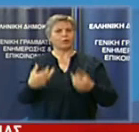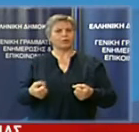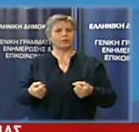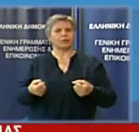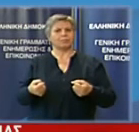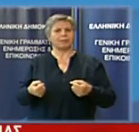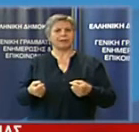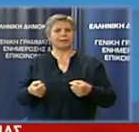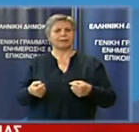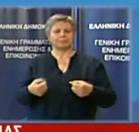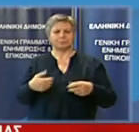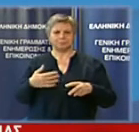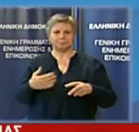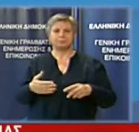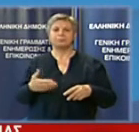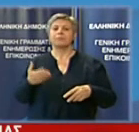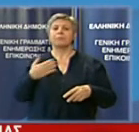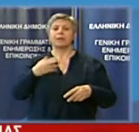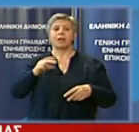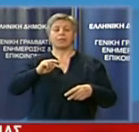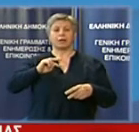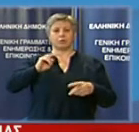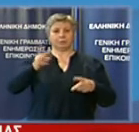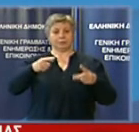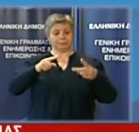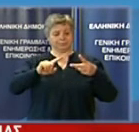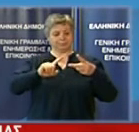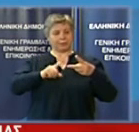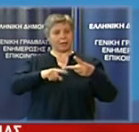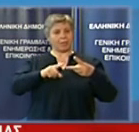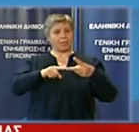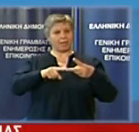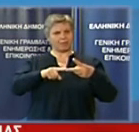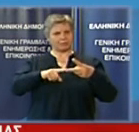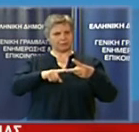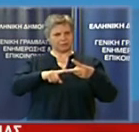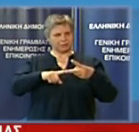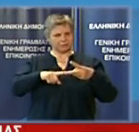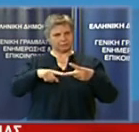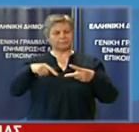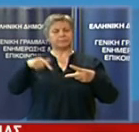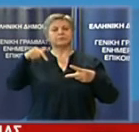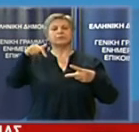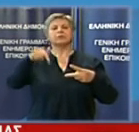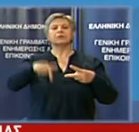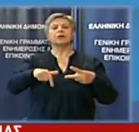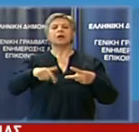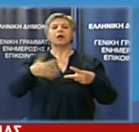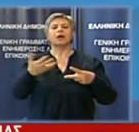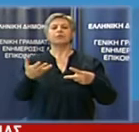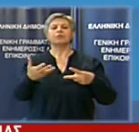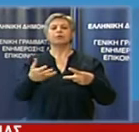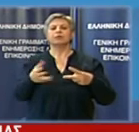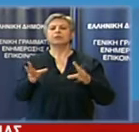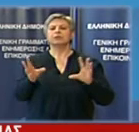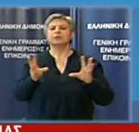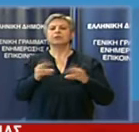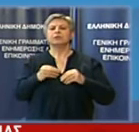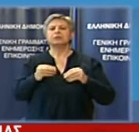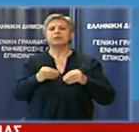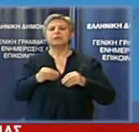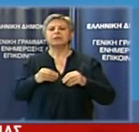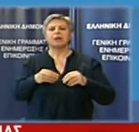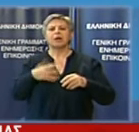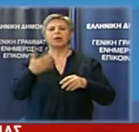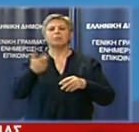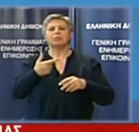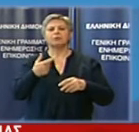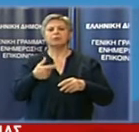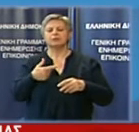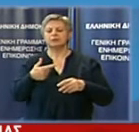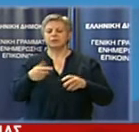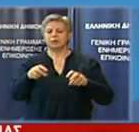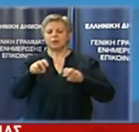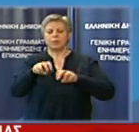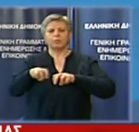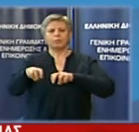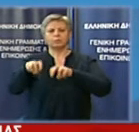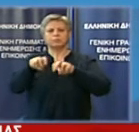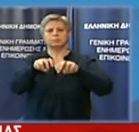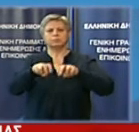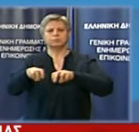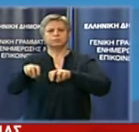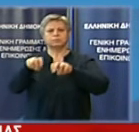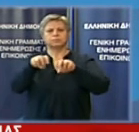Όσον αφορά το δεύτερο, παραμένουμε στην αρχική μας τοποθέτηση. Όσον αφορά τις συνομιλίες που είδαν το φως της δημοσιότητας, αυτές τις